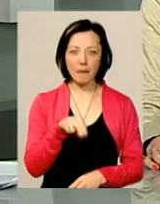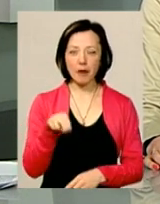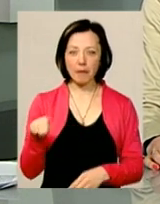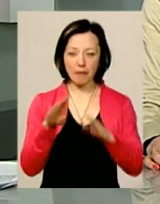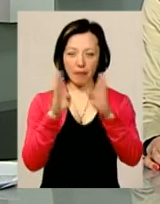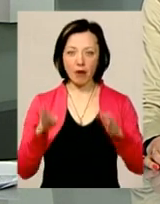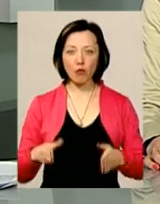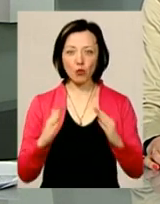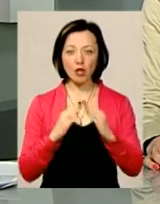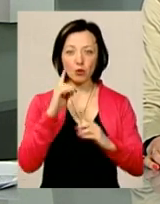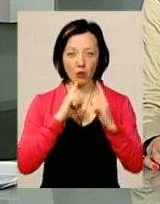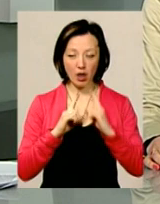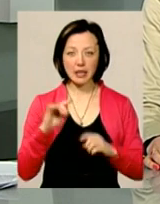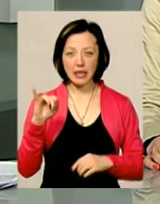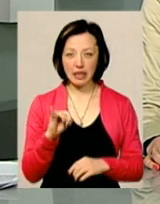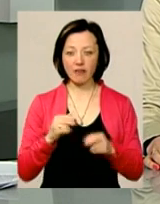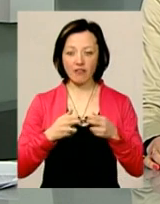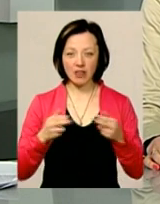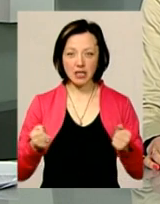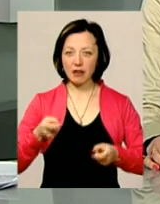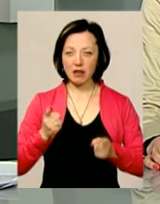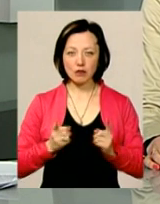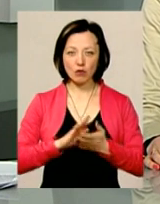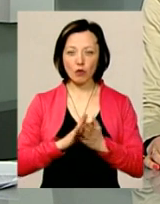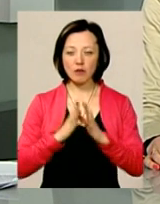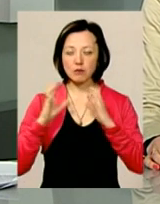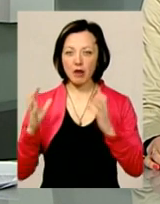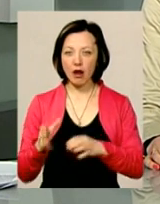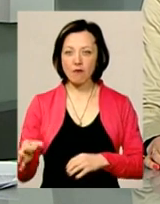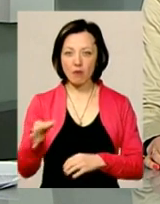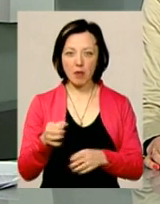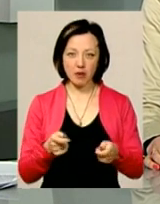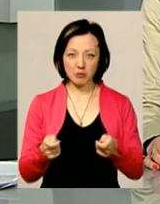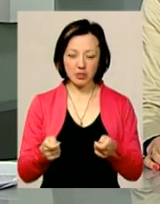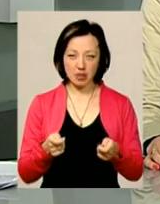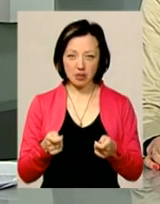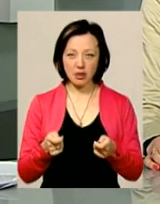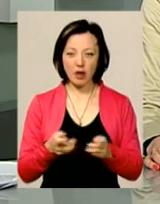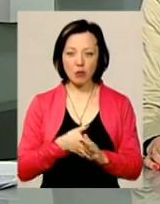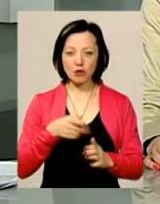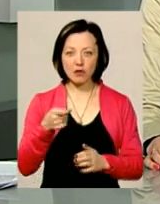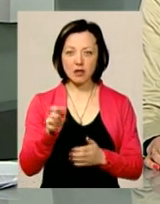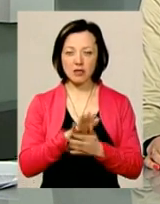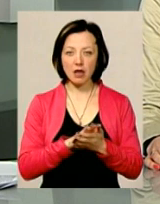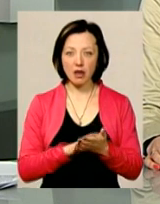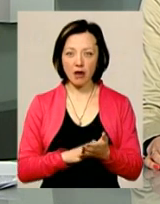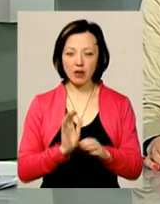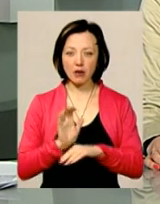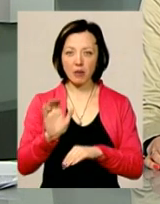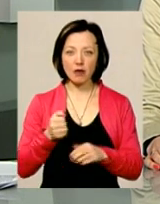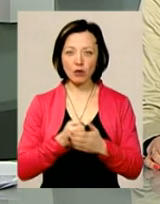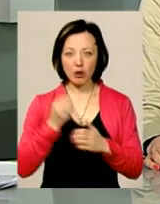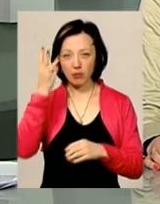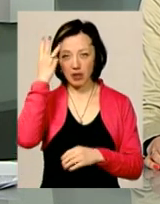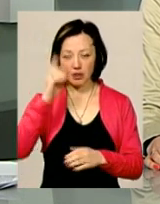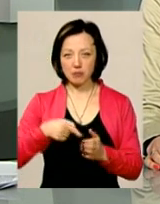пункт у будинку рад, а також визнати недійсним договір його зберігання в облдержадміністрації. Позовні заяви Віктор Бурлик направив до